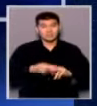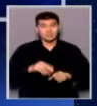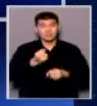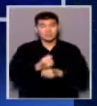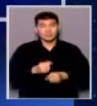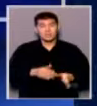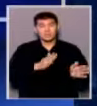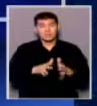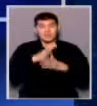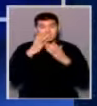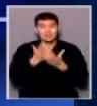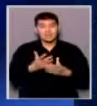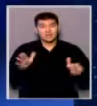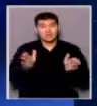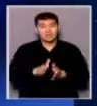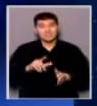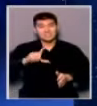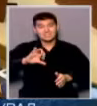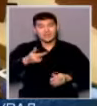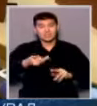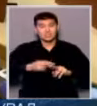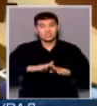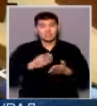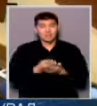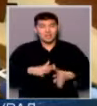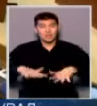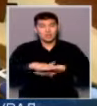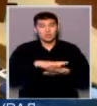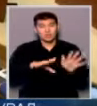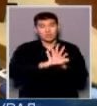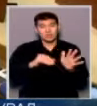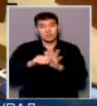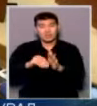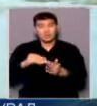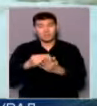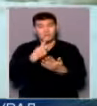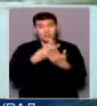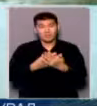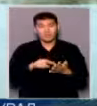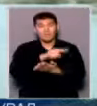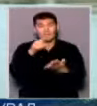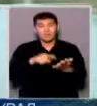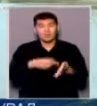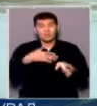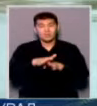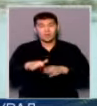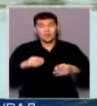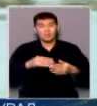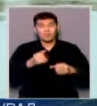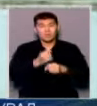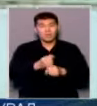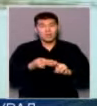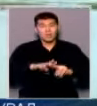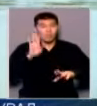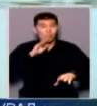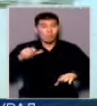Разработать программу сохранения малых рек Сагыз, Ойл, Же. Народные избранники также предложили рассмотреть вопрос о дополнительном использовании